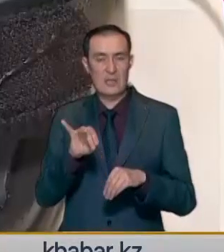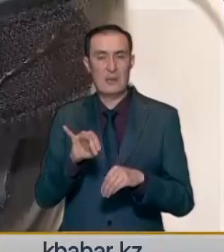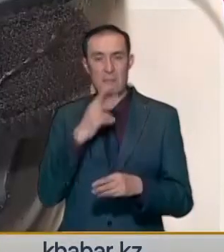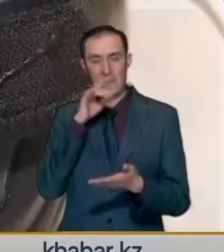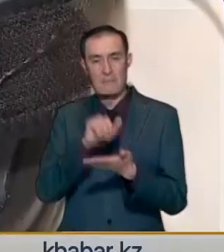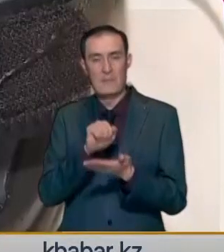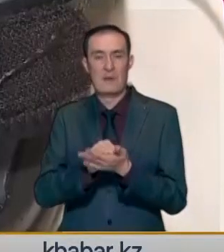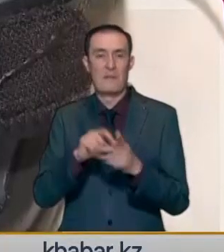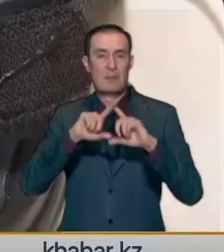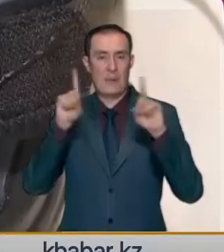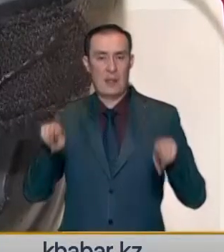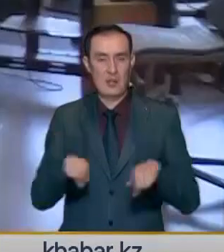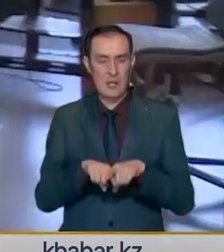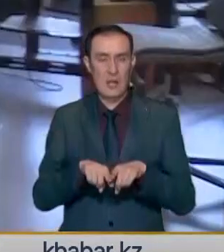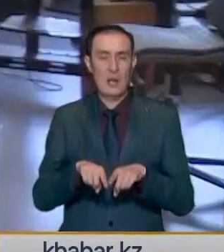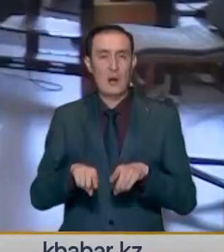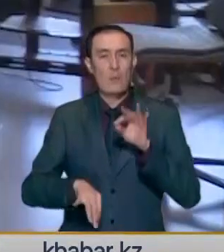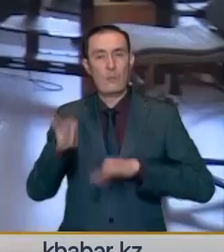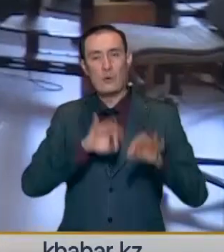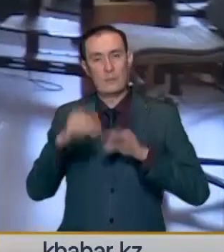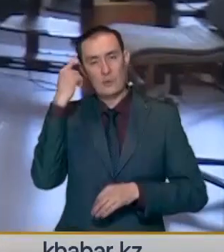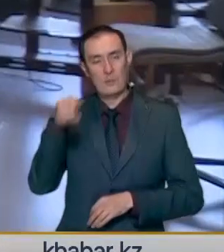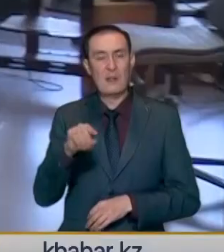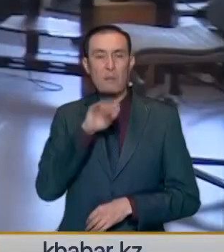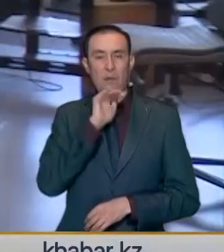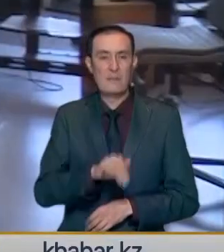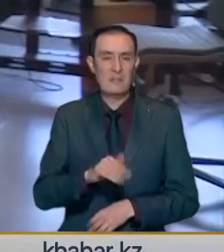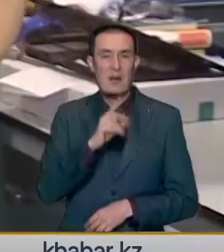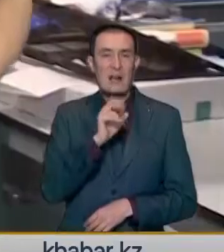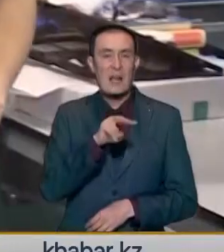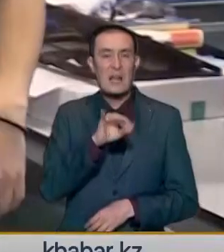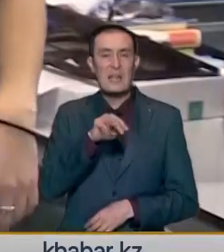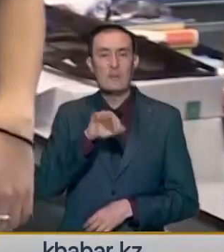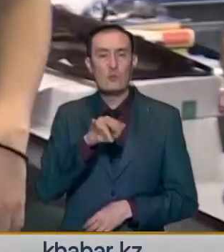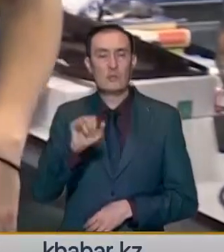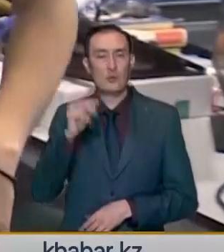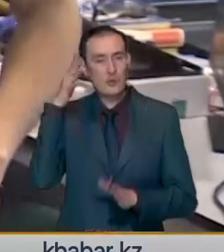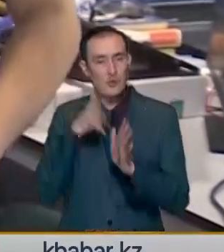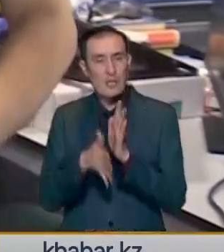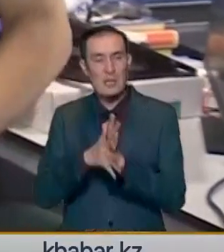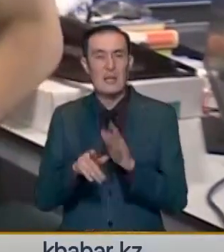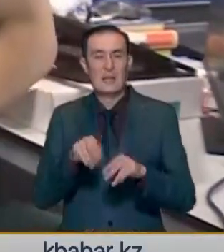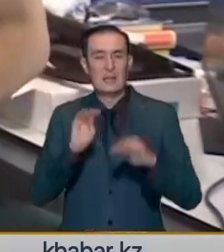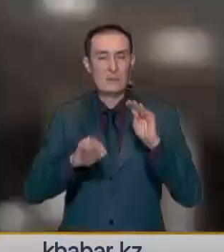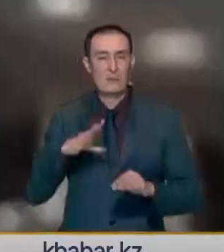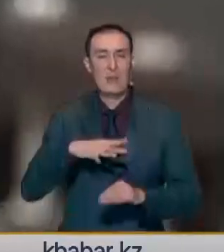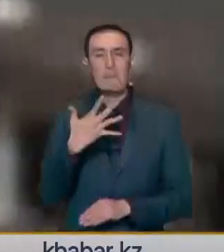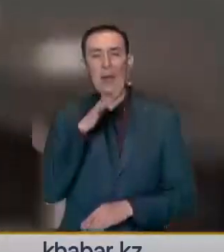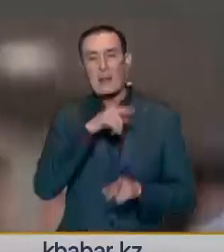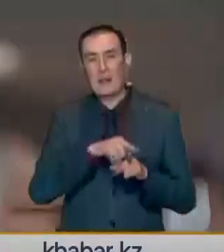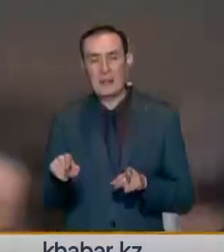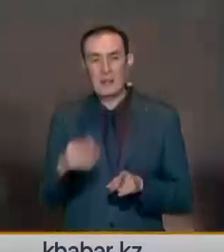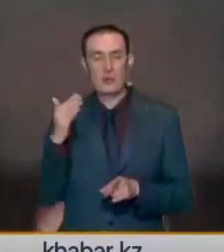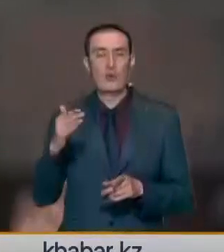тоже появляются в приложении. Основатель проекта профессор Гульнур Калимулдина рассказала, что на изучение создания устройства ушло 5